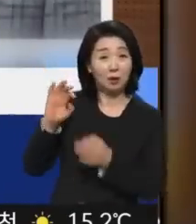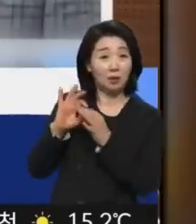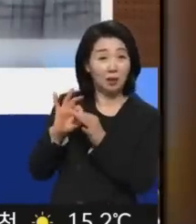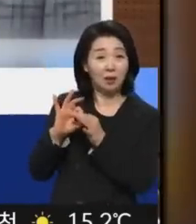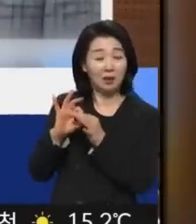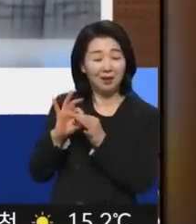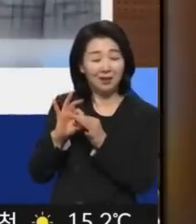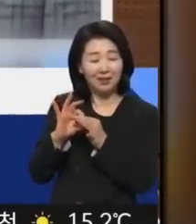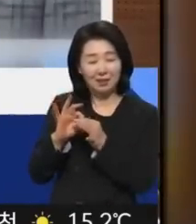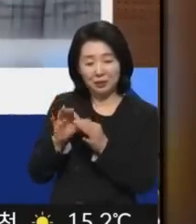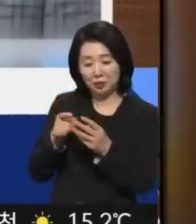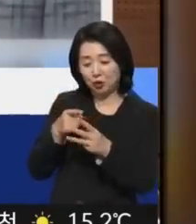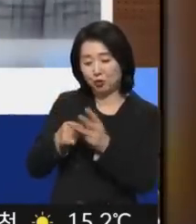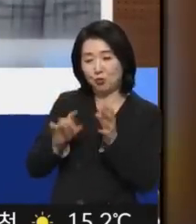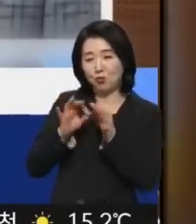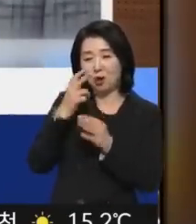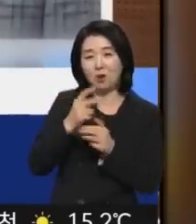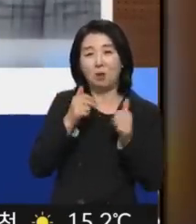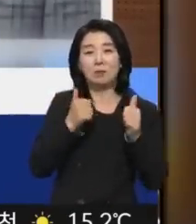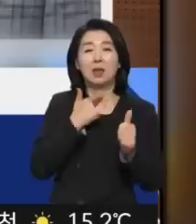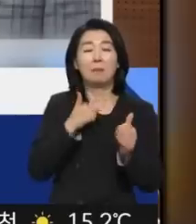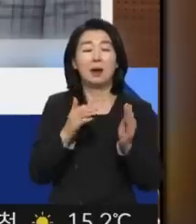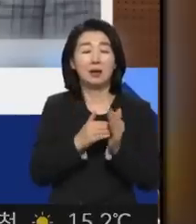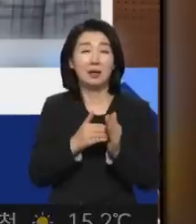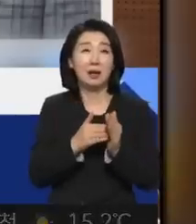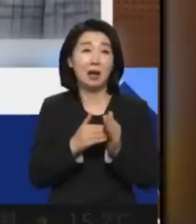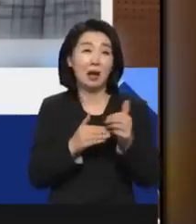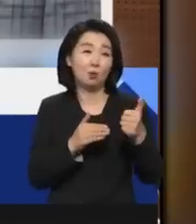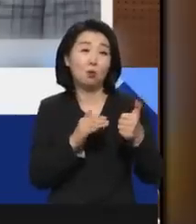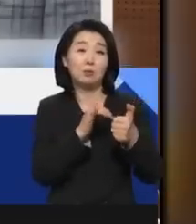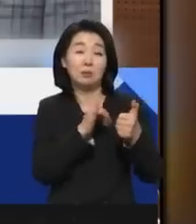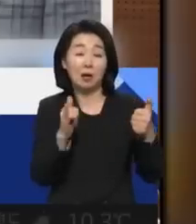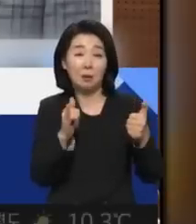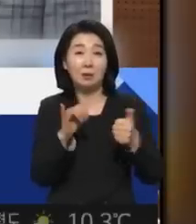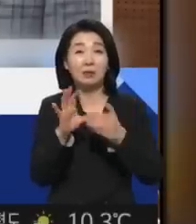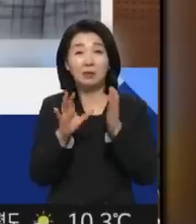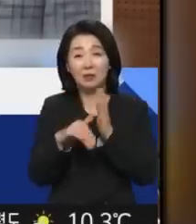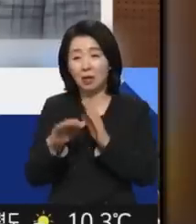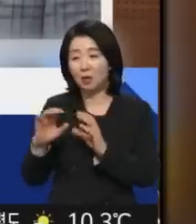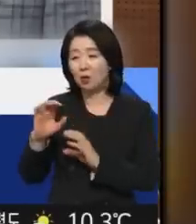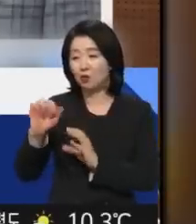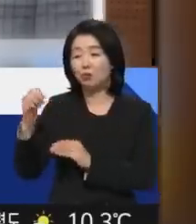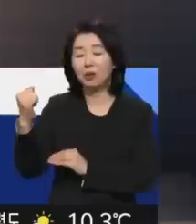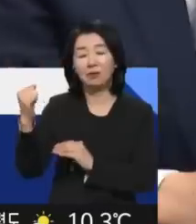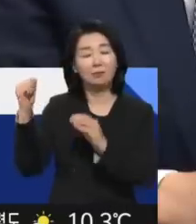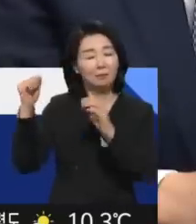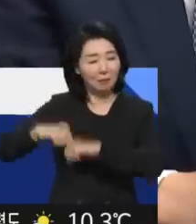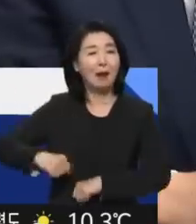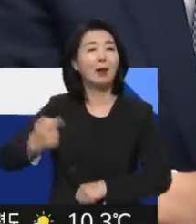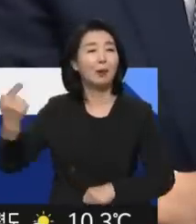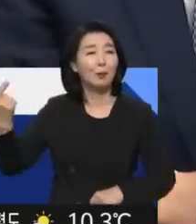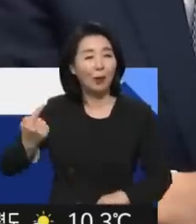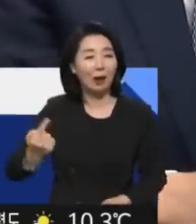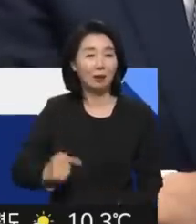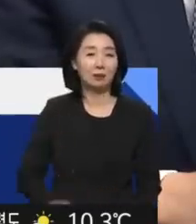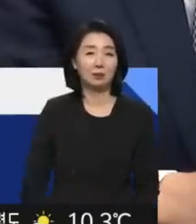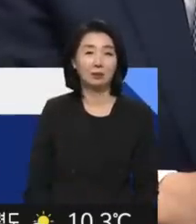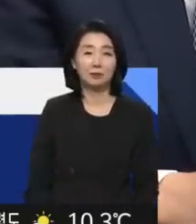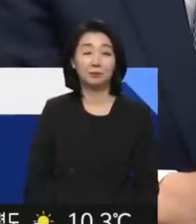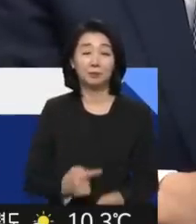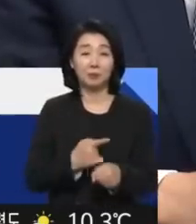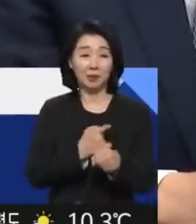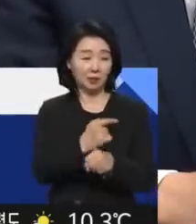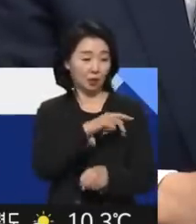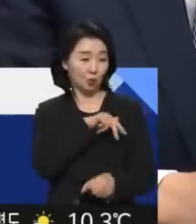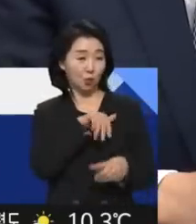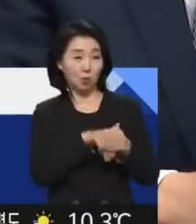그런 친윤 검사 출신이 한 50, 60명 되잖아요. 그럼 우리 당 망합니다. 아마 당 없어질 거예요. 내년 총선 공천과